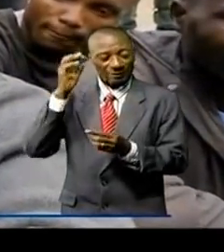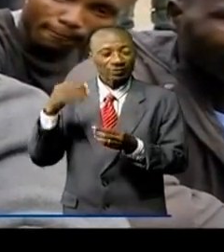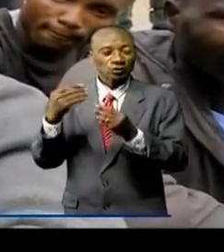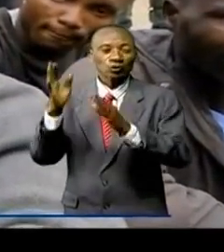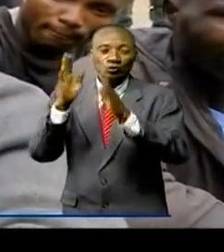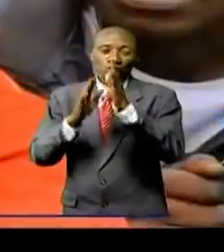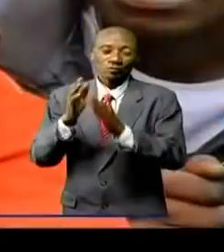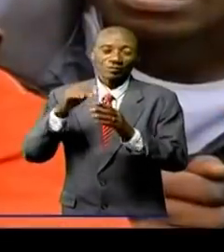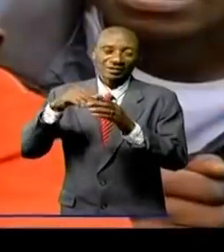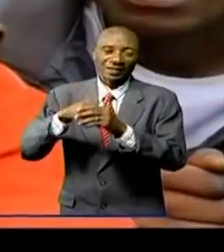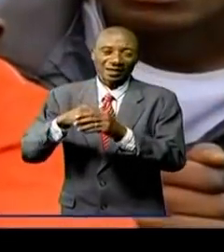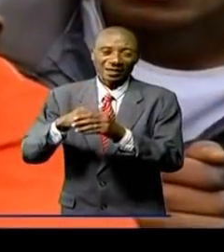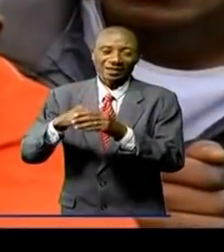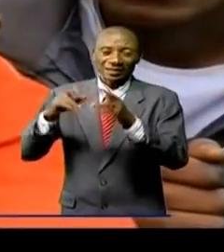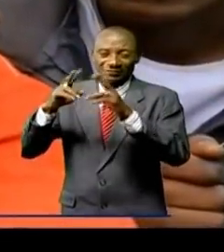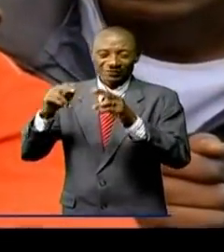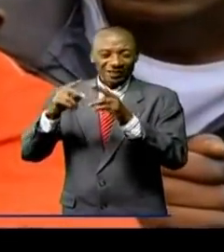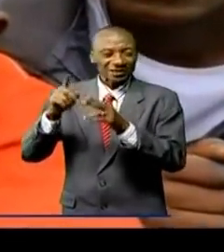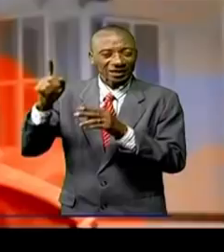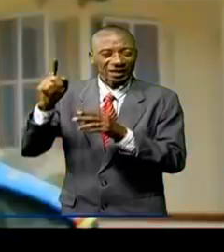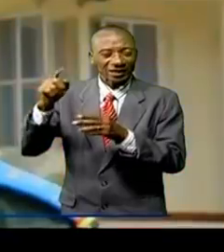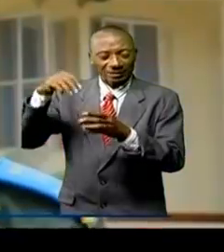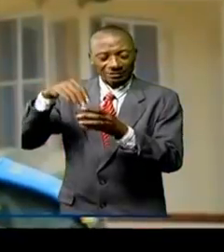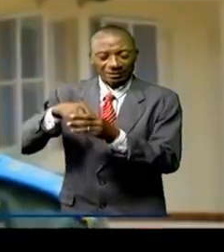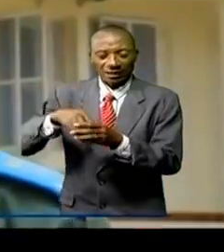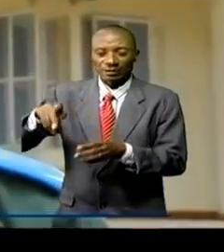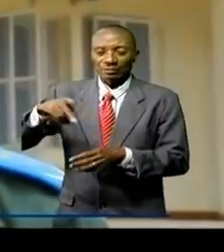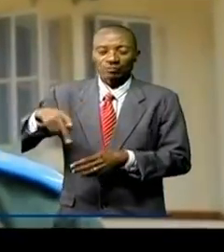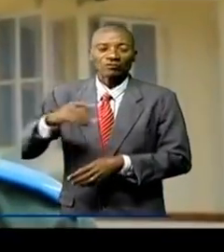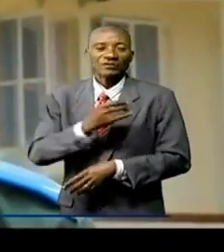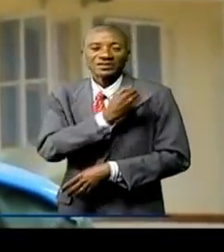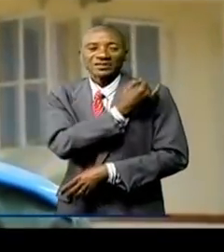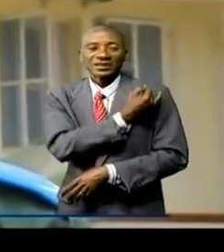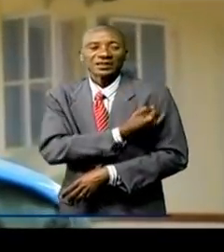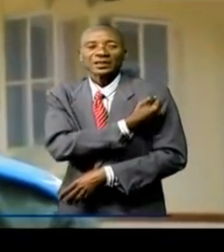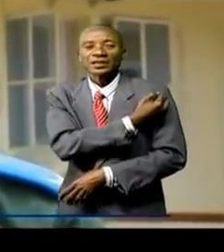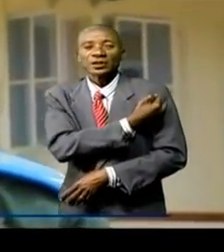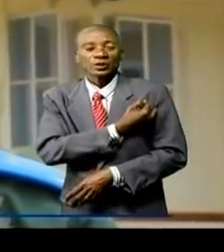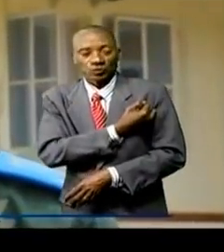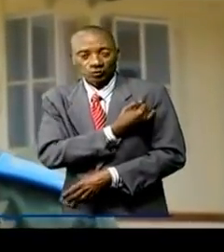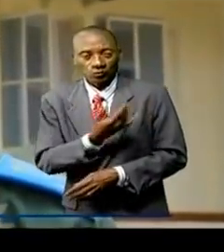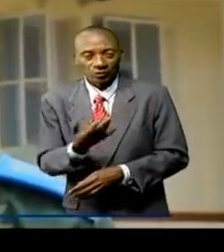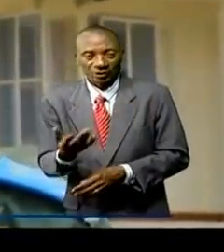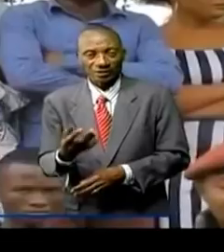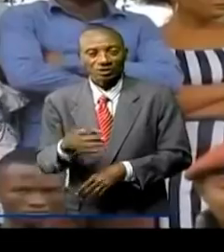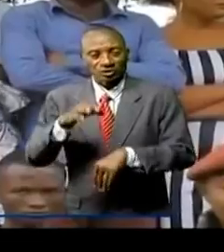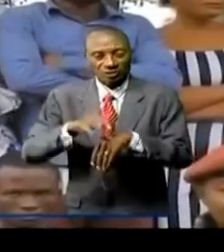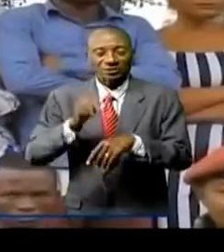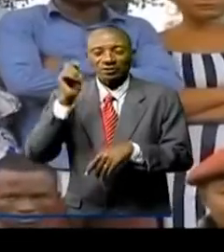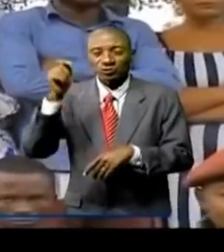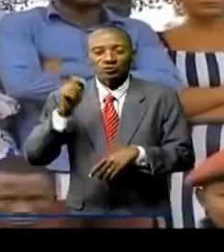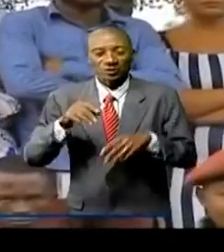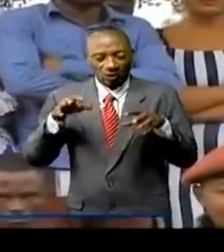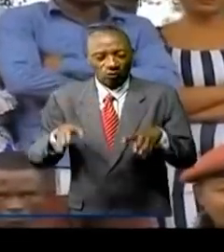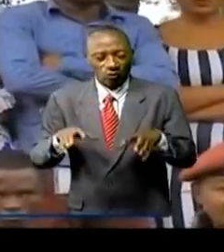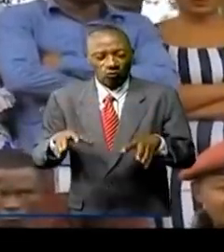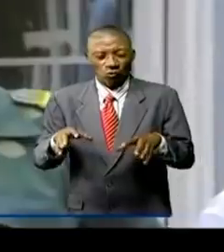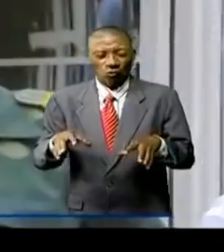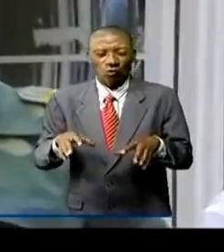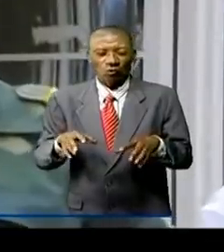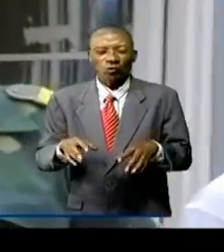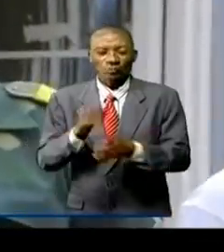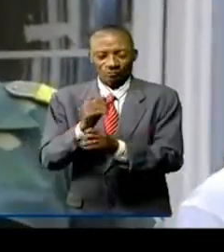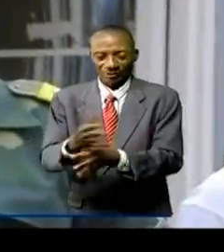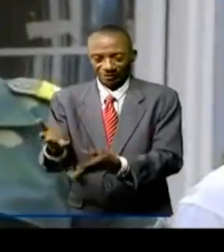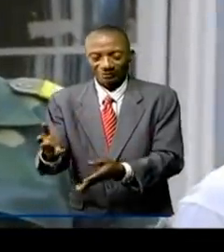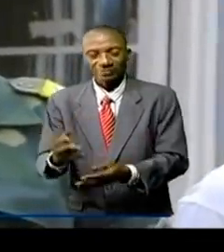été neutralisés par l'armée, dont 8 à la localité Babounia et 5 Silaxe-Chari-Kunda. La population salue les actions du service